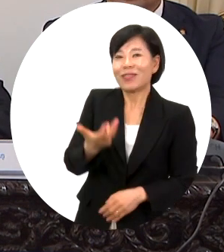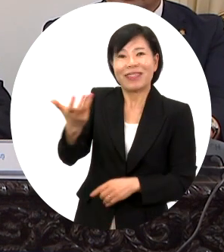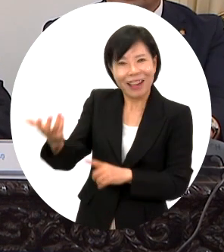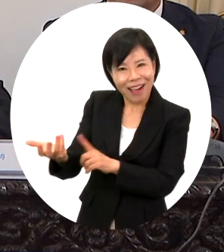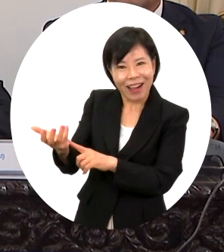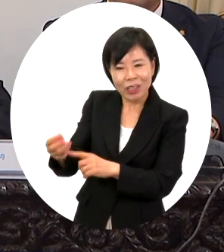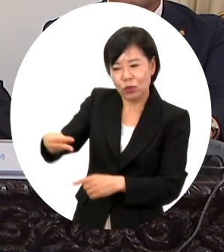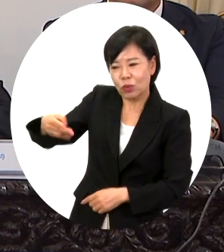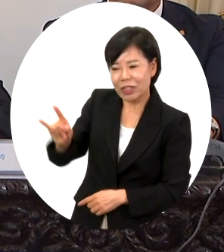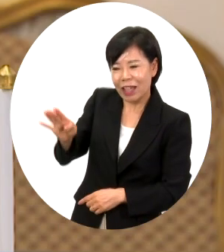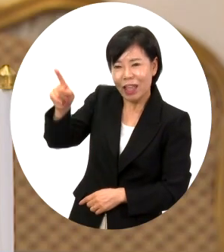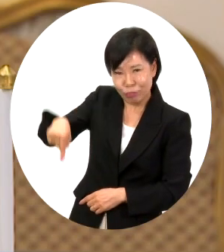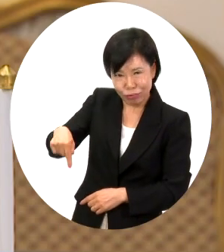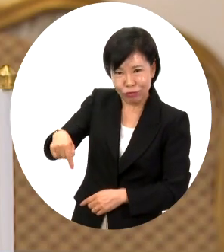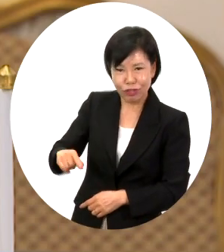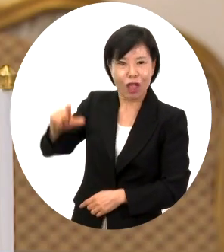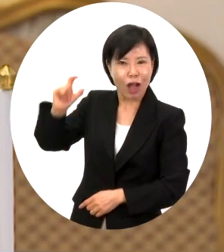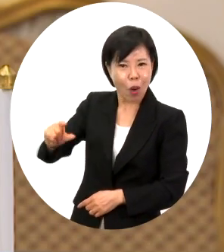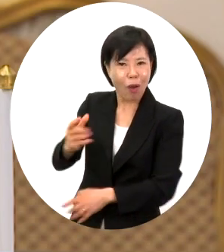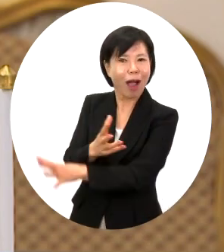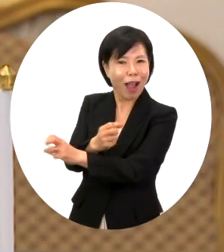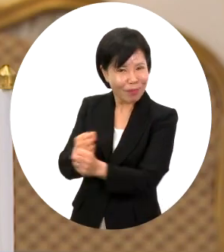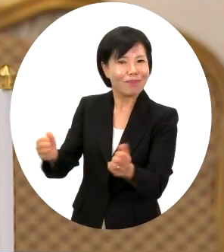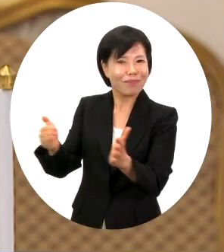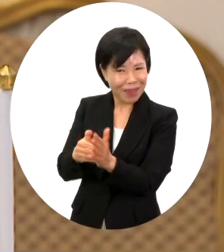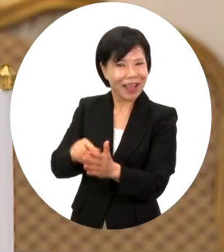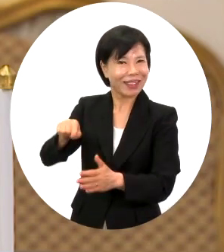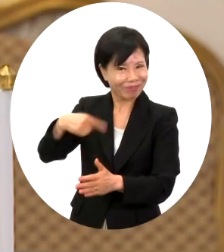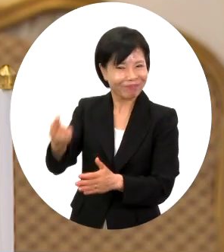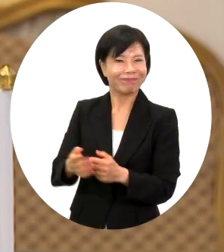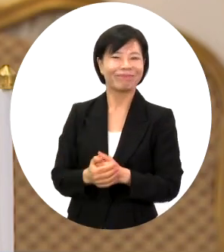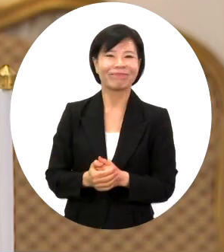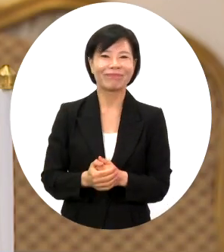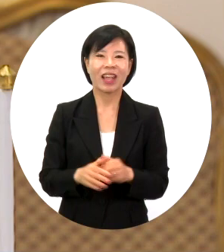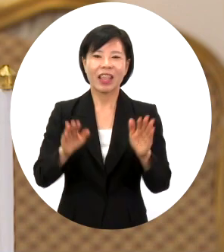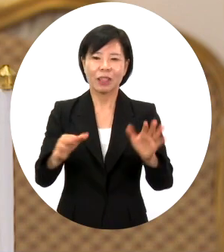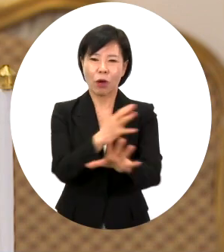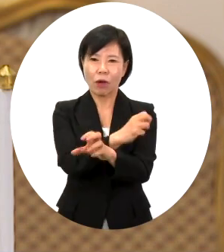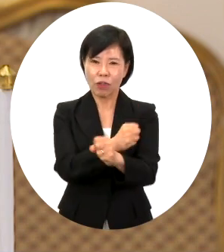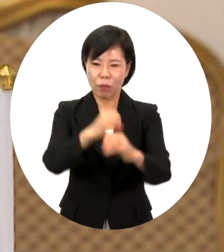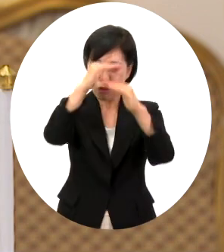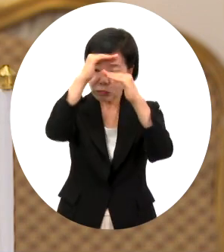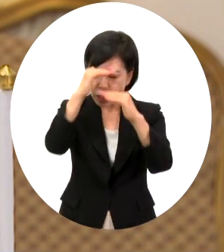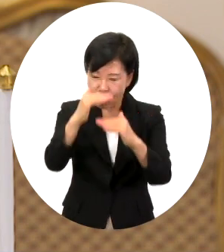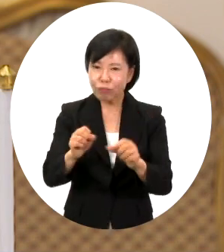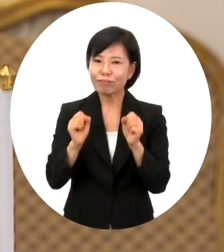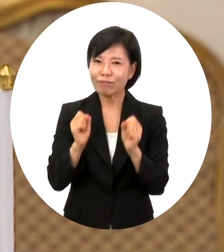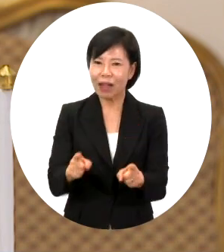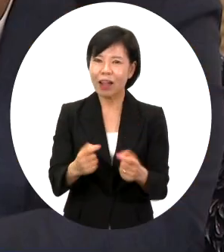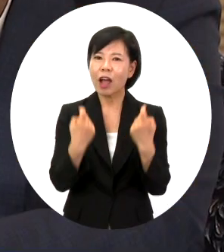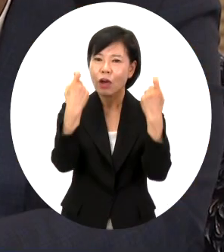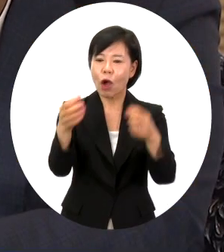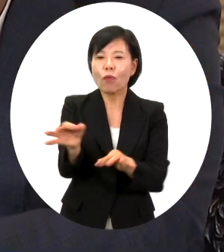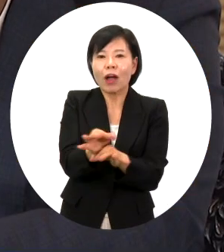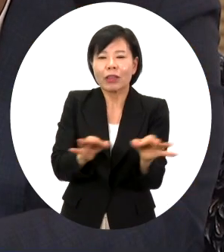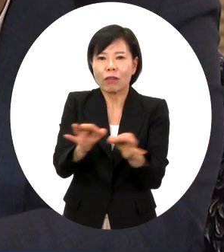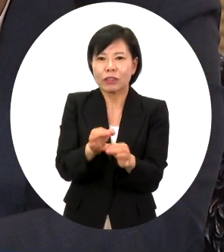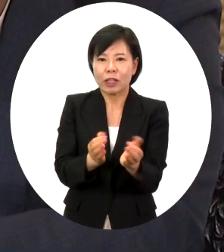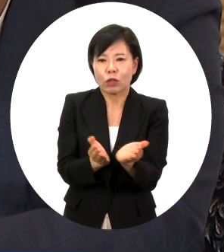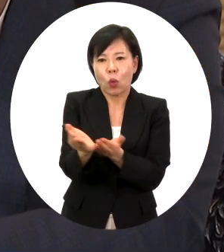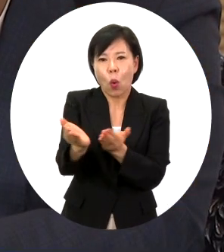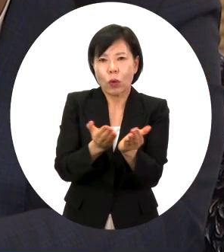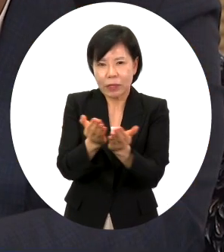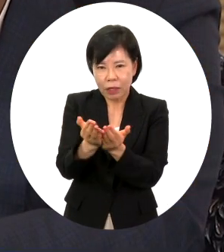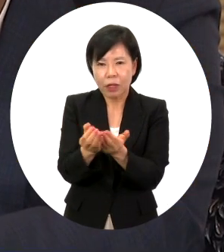필리핀으로 이동해 세부주와 교류 강화 방안을 모색했습니다. 이번 협약 체결을 계기로 관광과